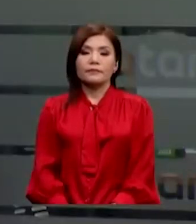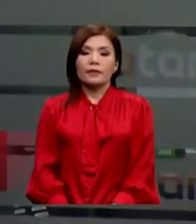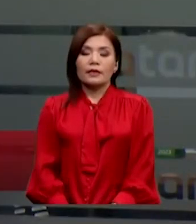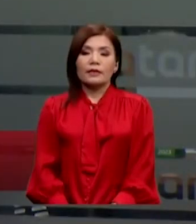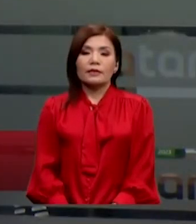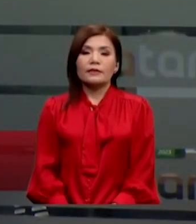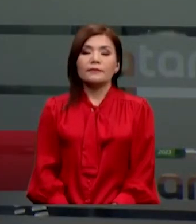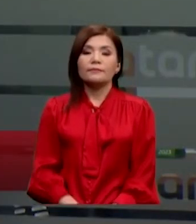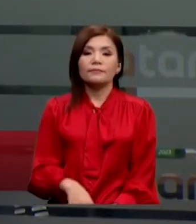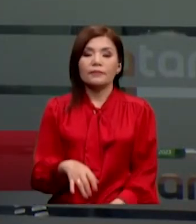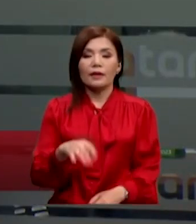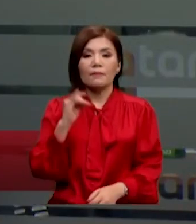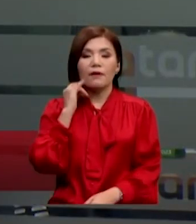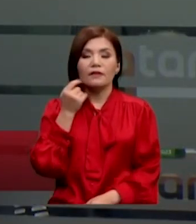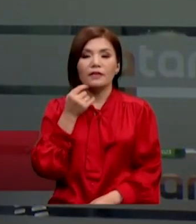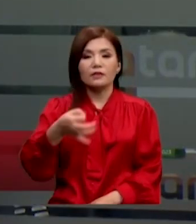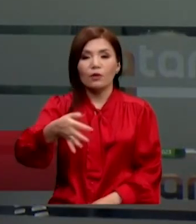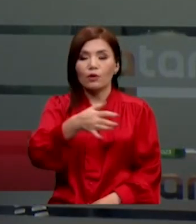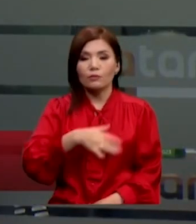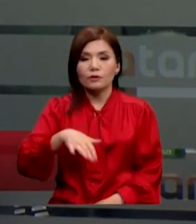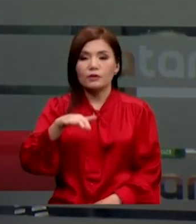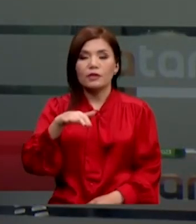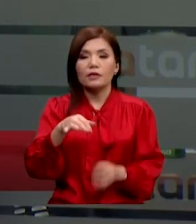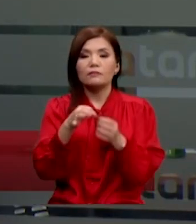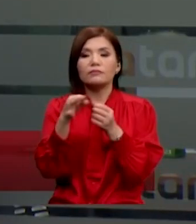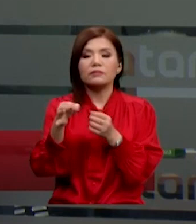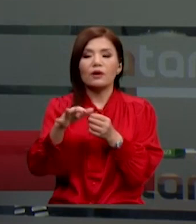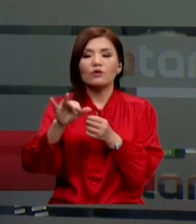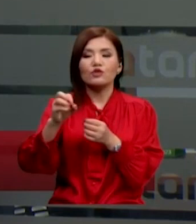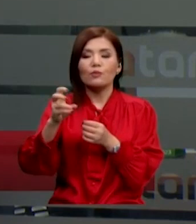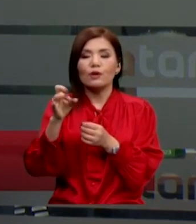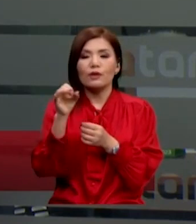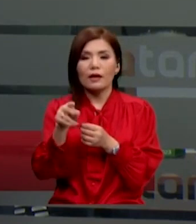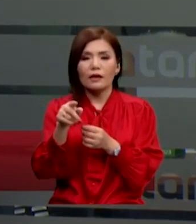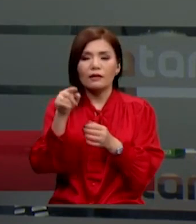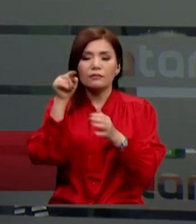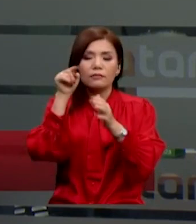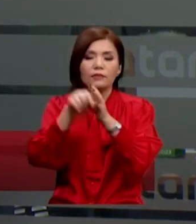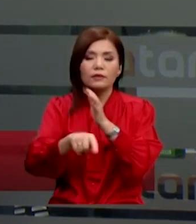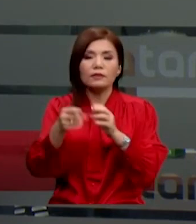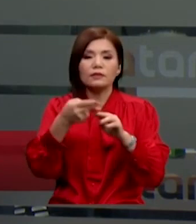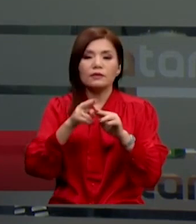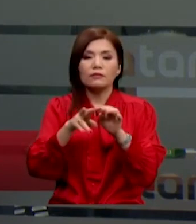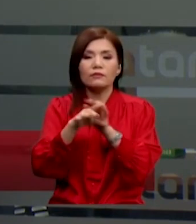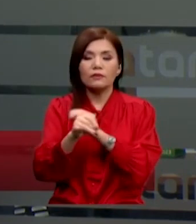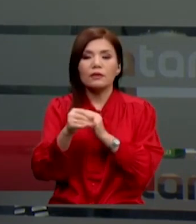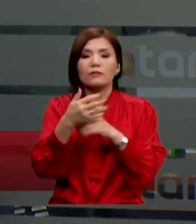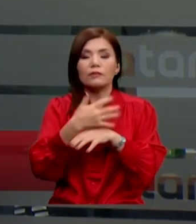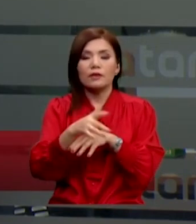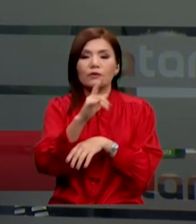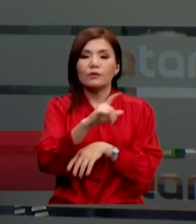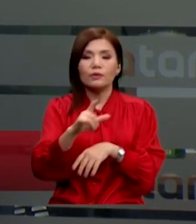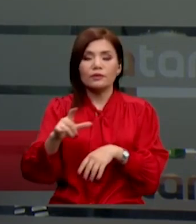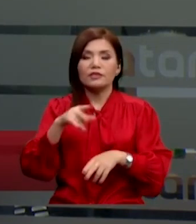Но жители села Узумбулак Павлодарской области тоже возмущены пустой критикой. Для того, чтобы она дошла до глубинки, потребуется, видимо, несколько лет. Сельчане